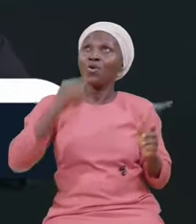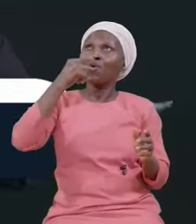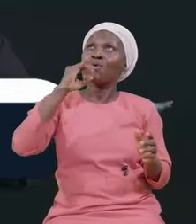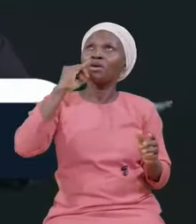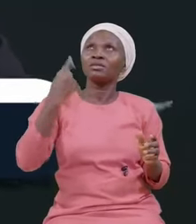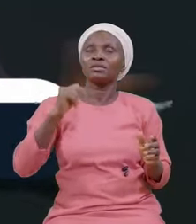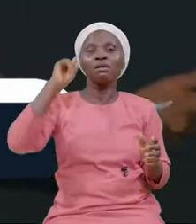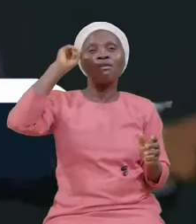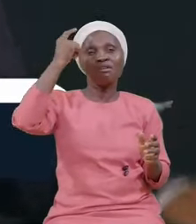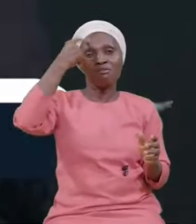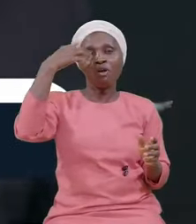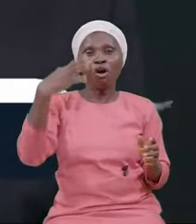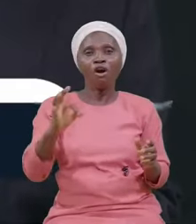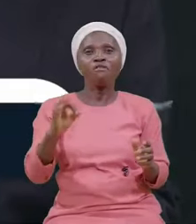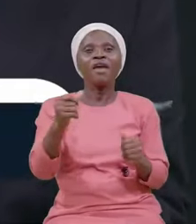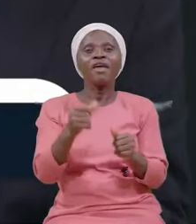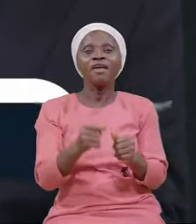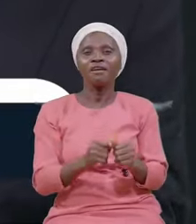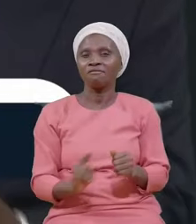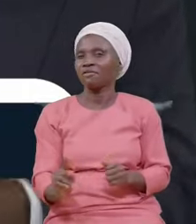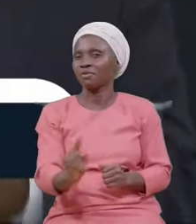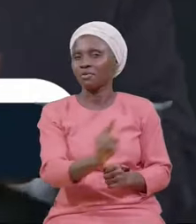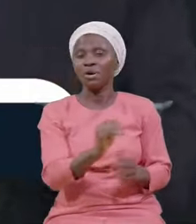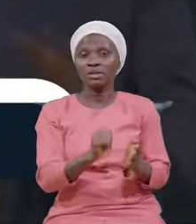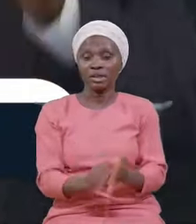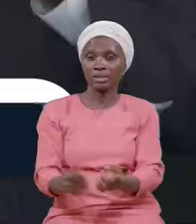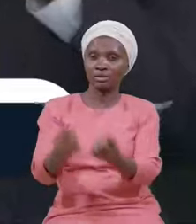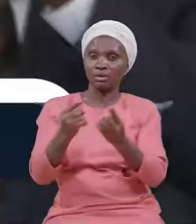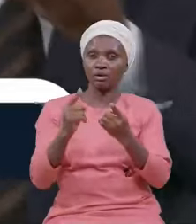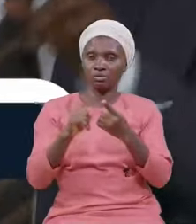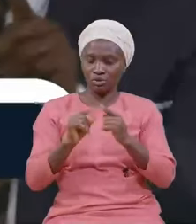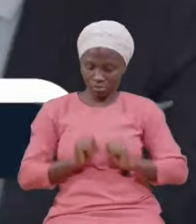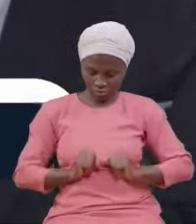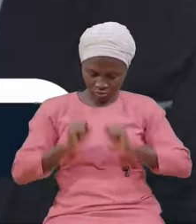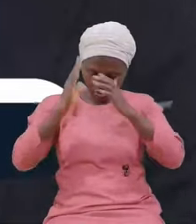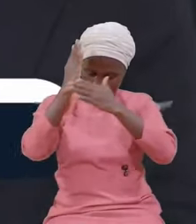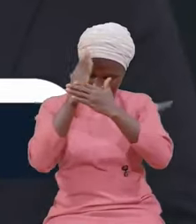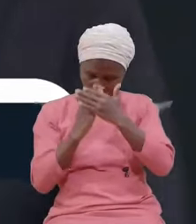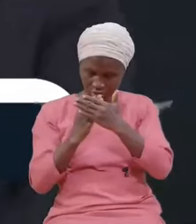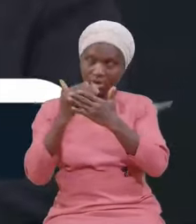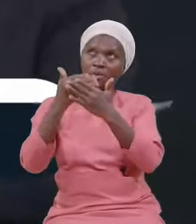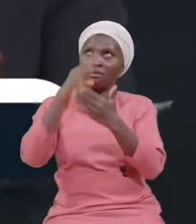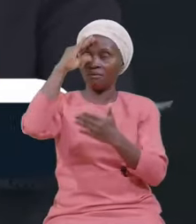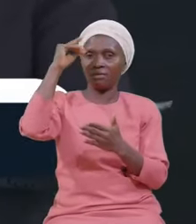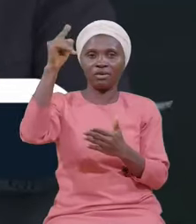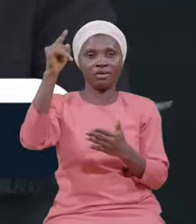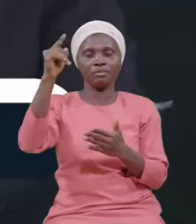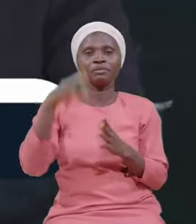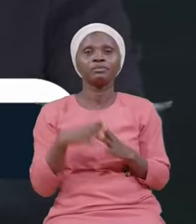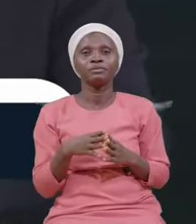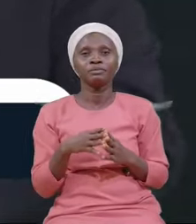gouverneur de tout un chacun qui vient, de tous ceux qui se soumettent à lui.